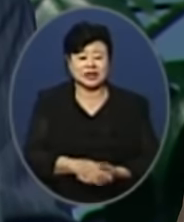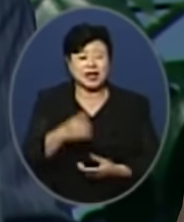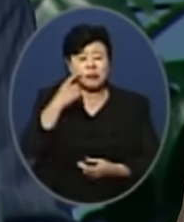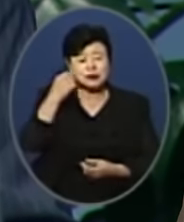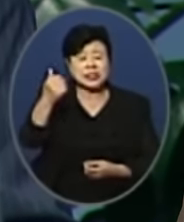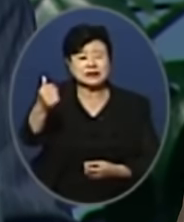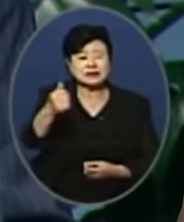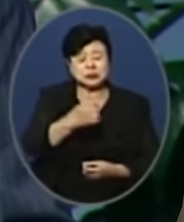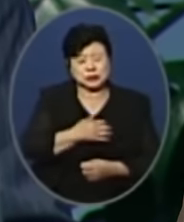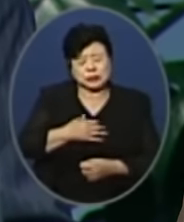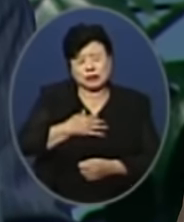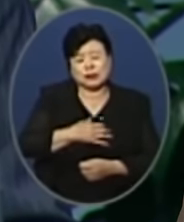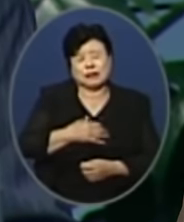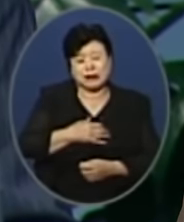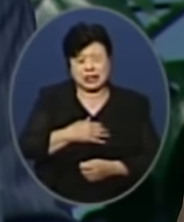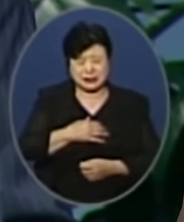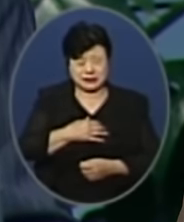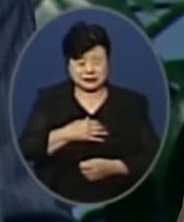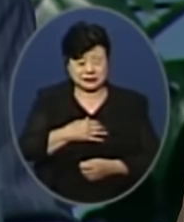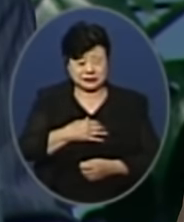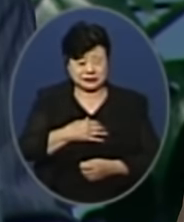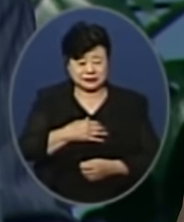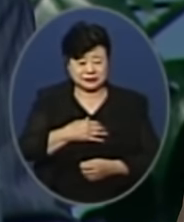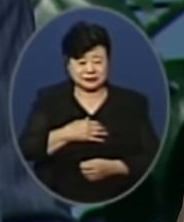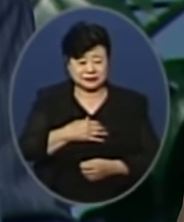목사님 참 괴롭습니다.